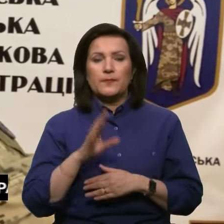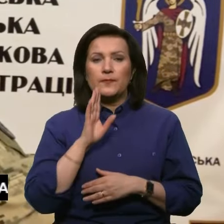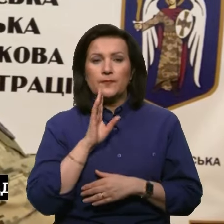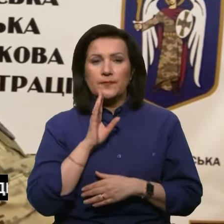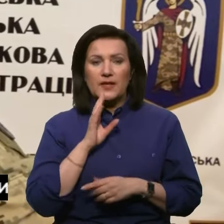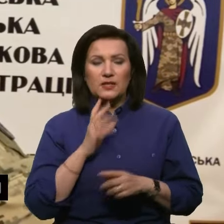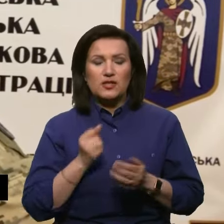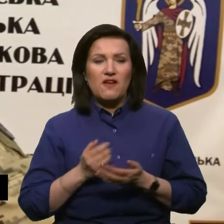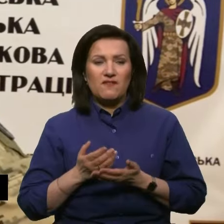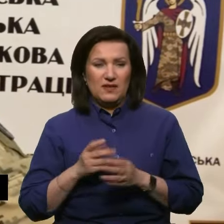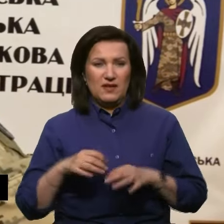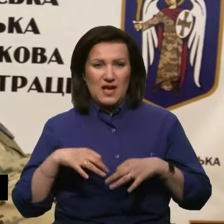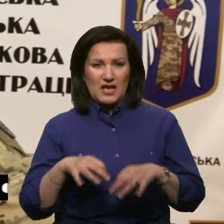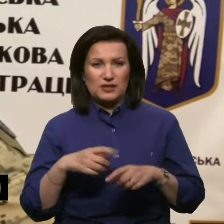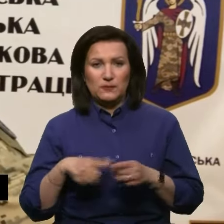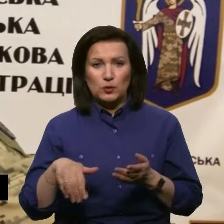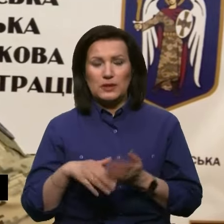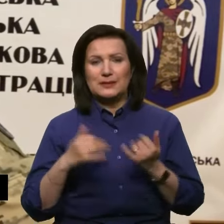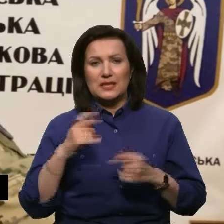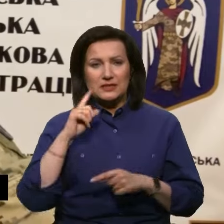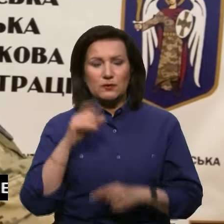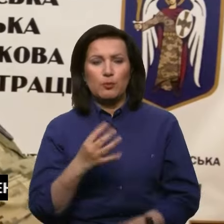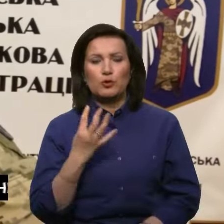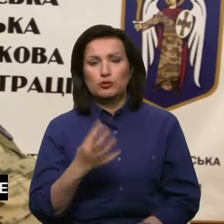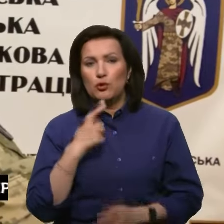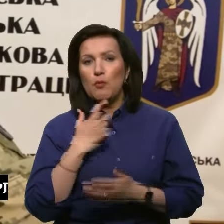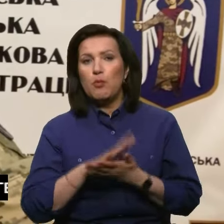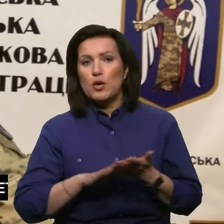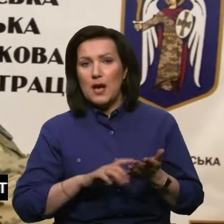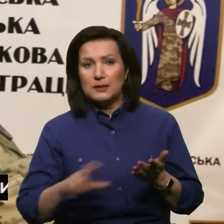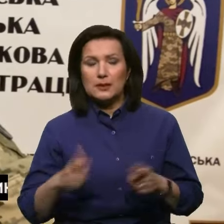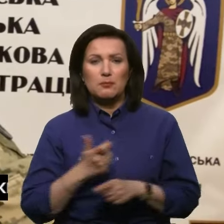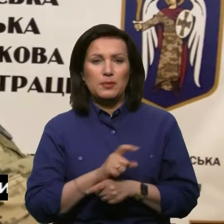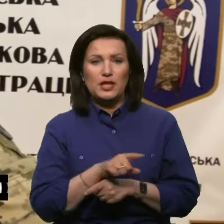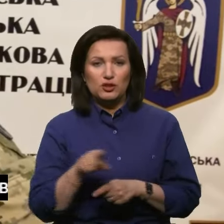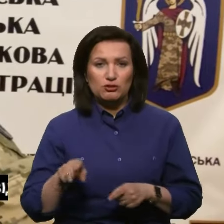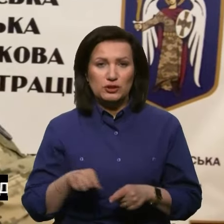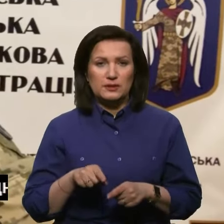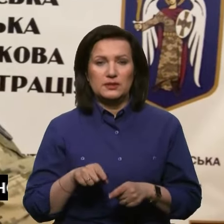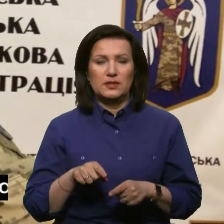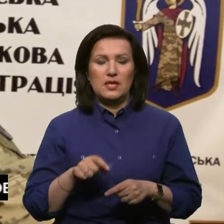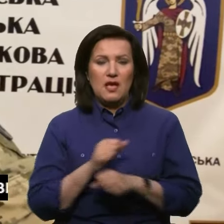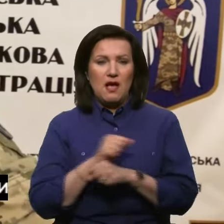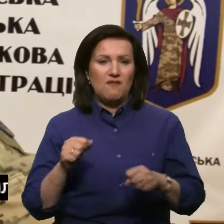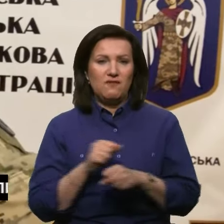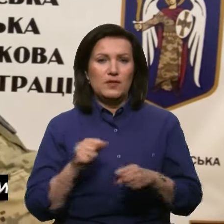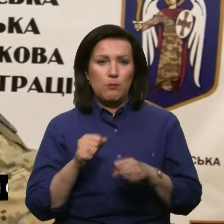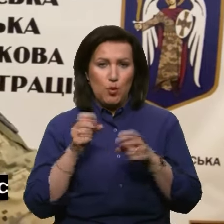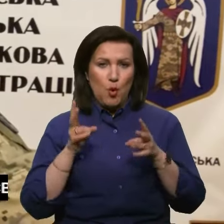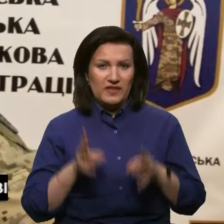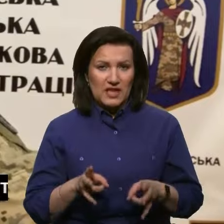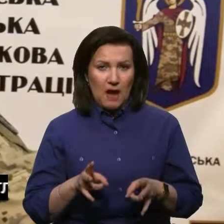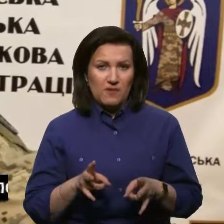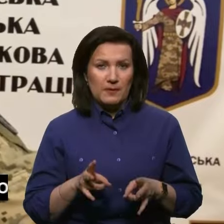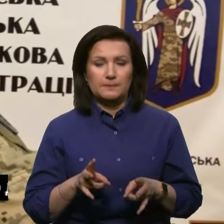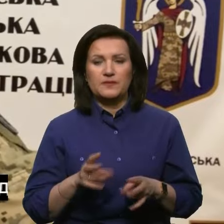швидкої допомоги. І ще станом на зараз відомо про 4 поранених. Переважна більшість у них мінно-вибухові травми.